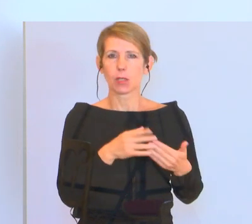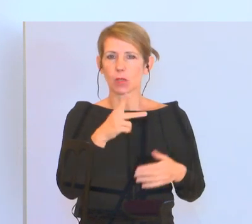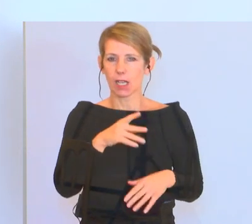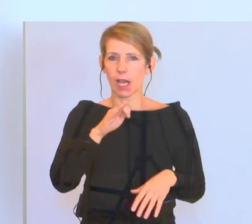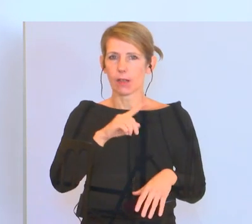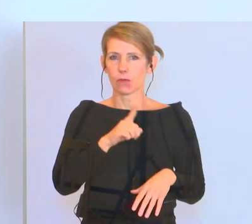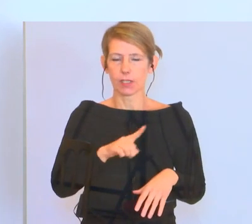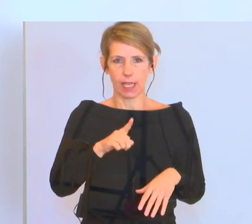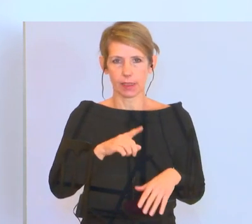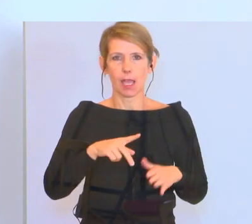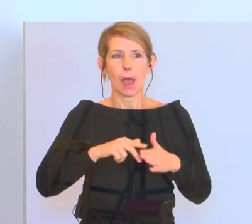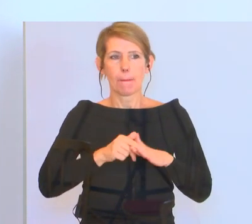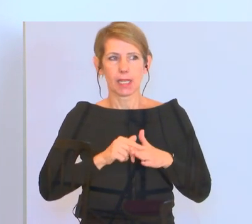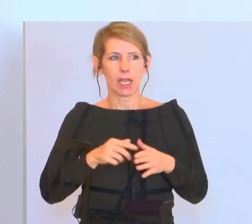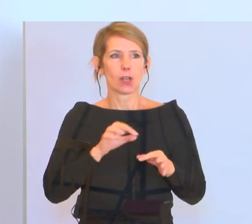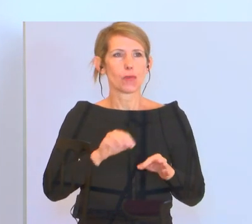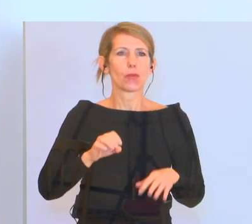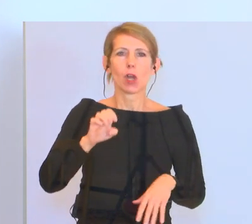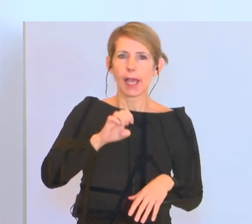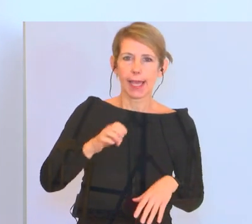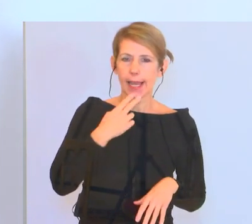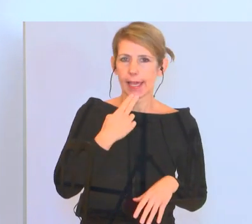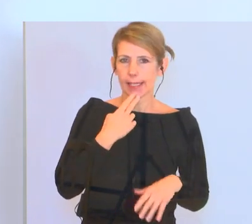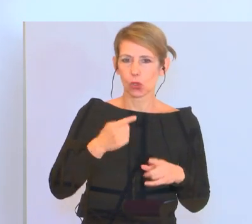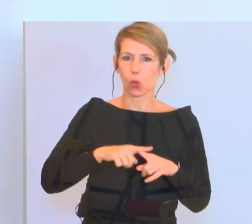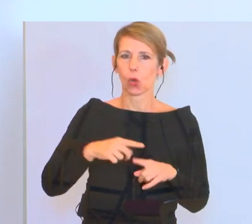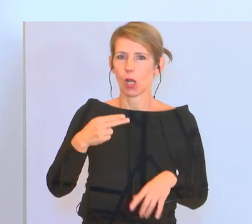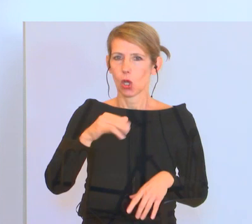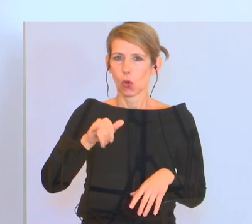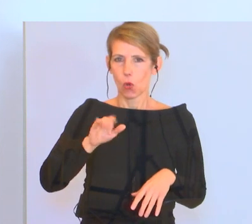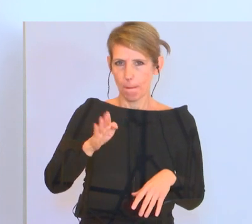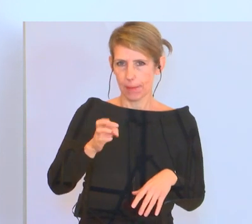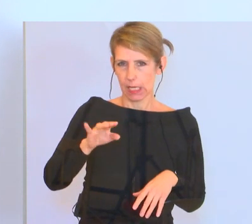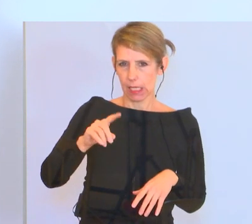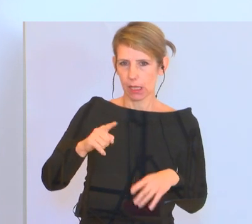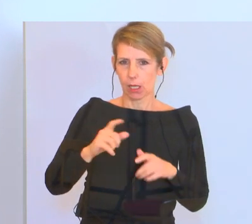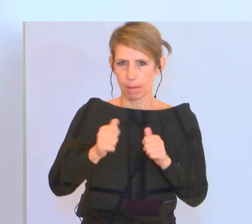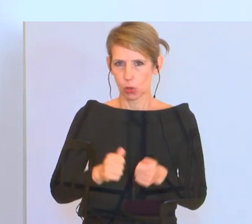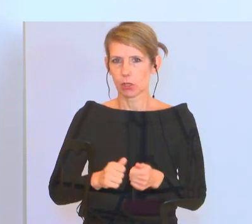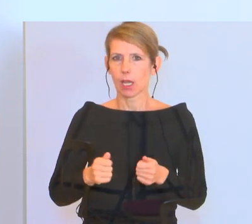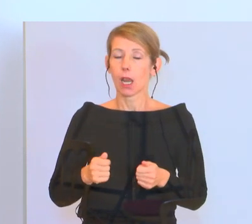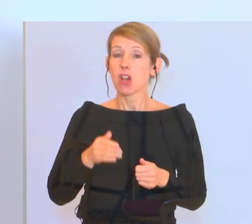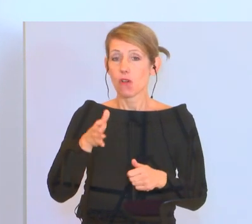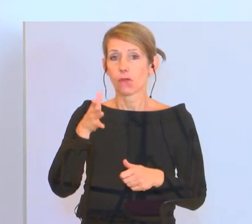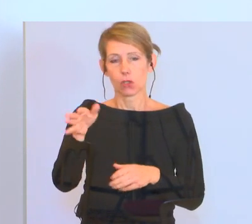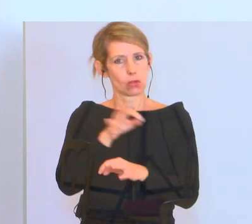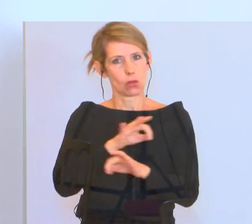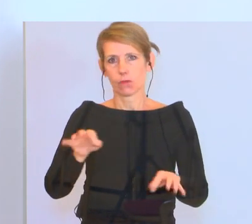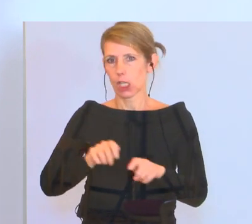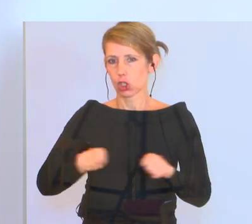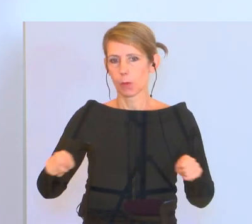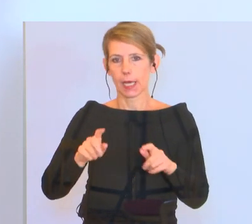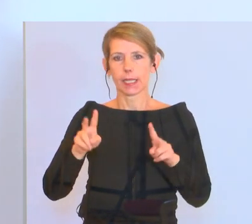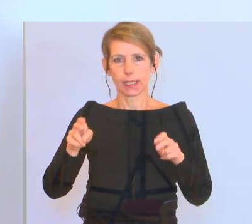dem Zusatzmodul für Elektro- und Hybridmotoren ein sehr, sehr spannendes zukünftiges Thema sofort aufgegriffen